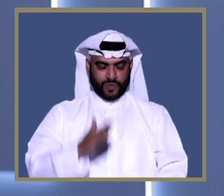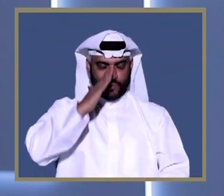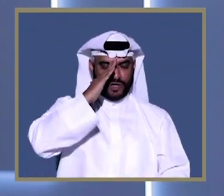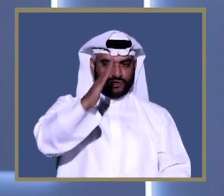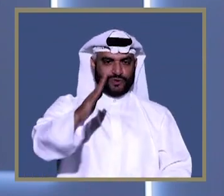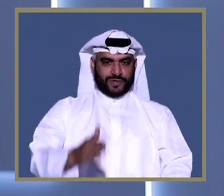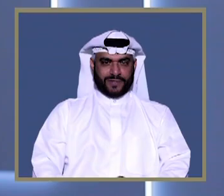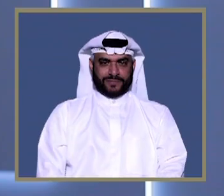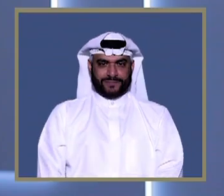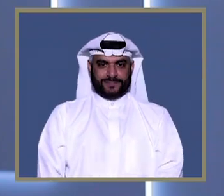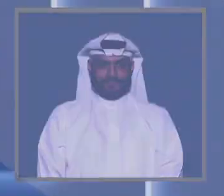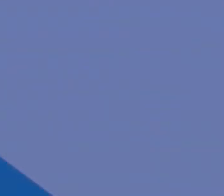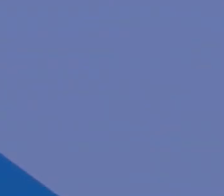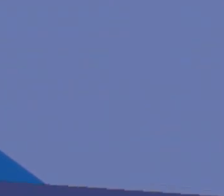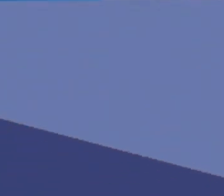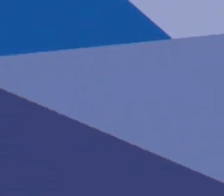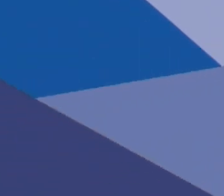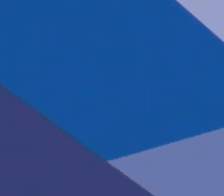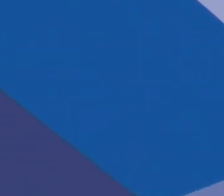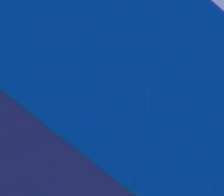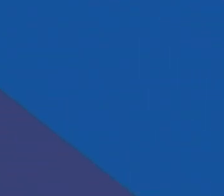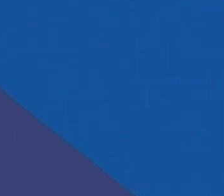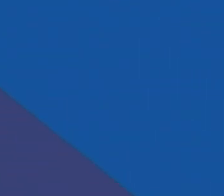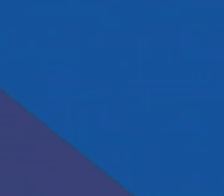لهذه المواضيع. شكرا.